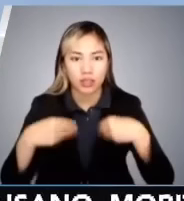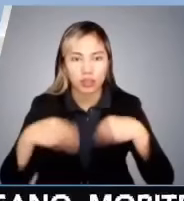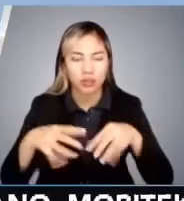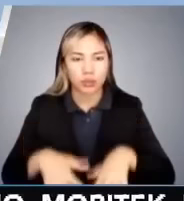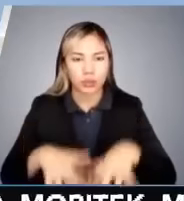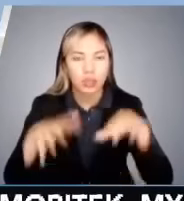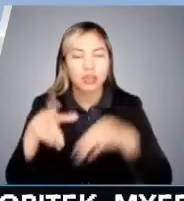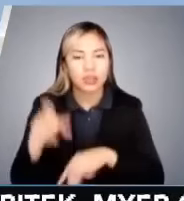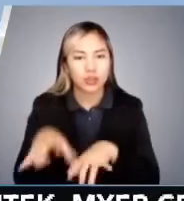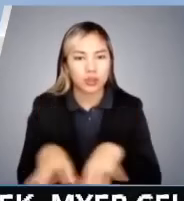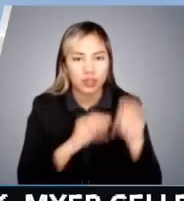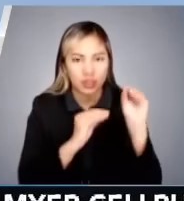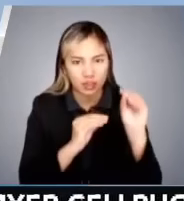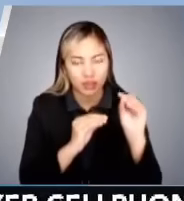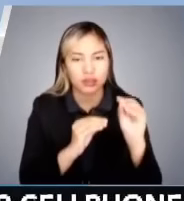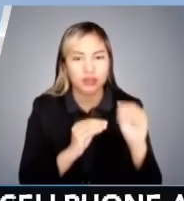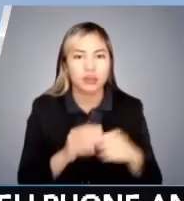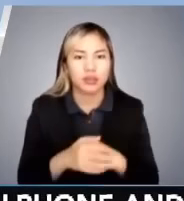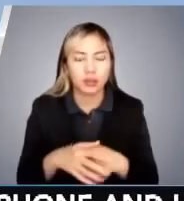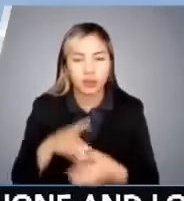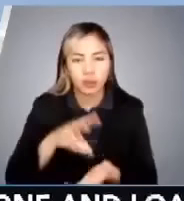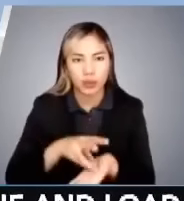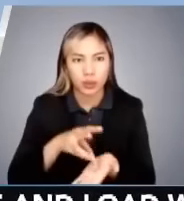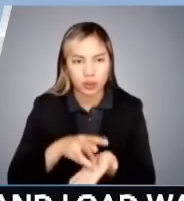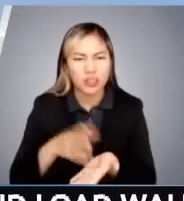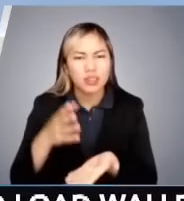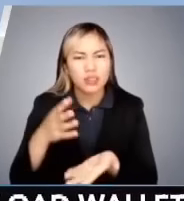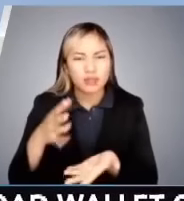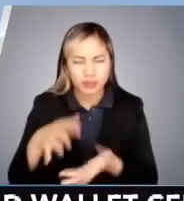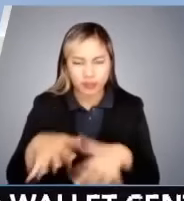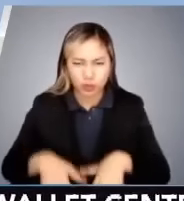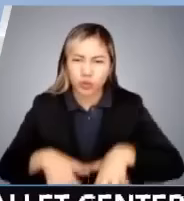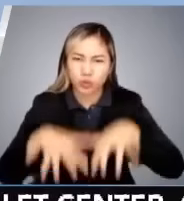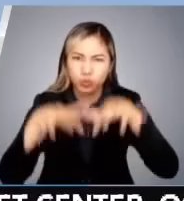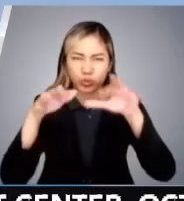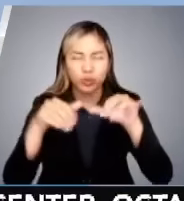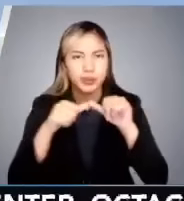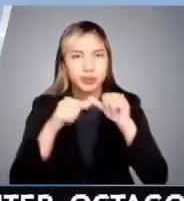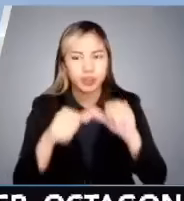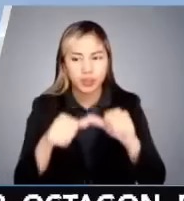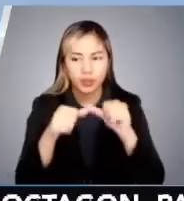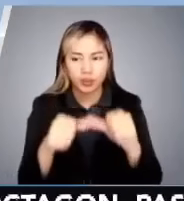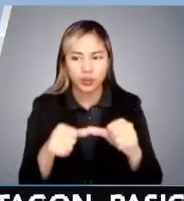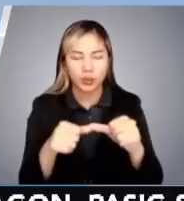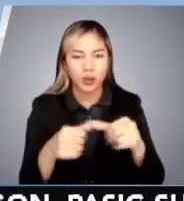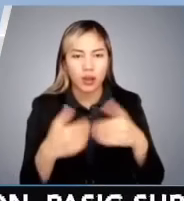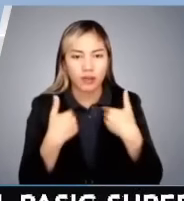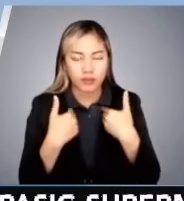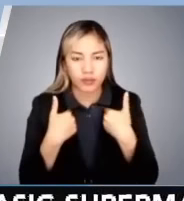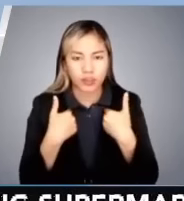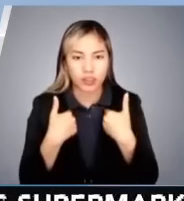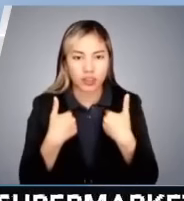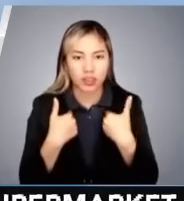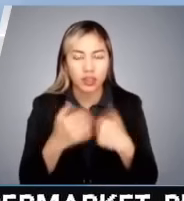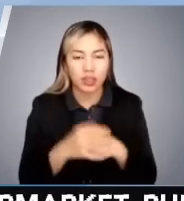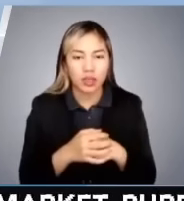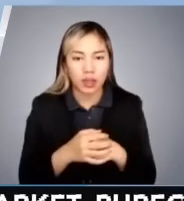ilan pang lugar sa bayan dahil sa baha. Sa kabila nito, patuloy pa rin naman daw ang pagdagsa ng mga turista roon.